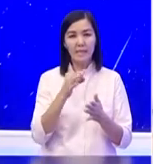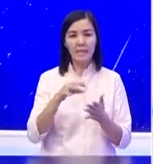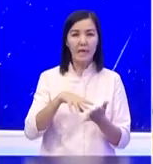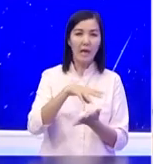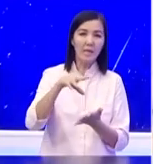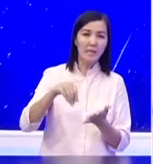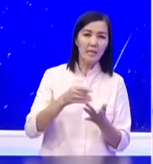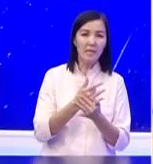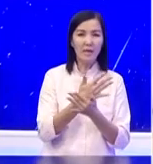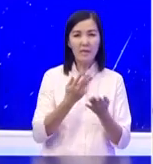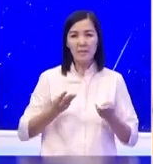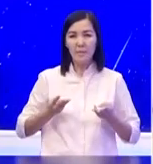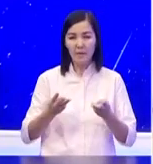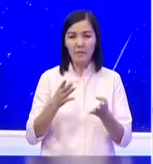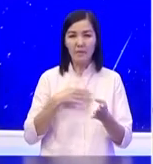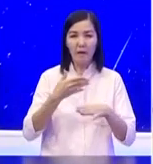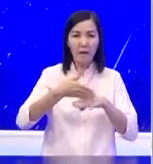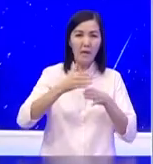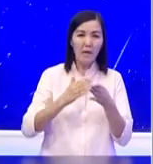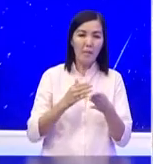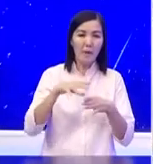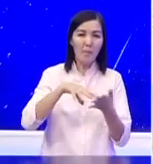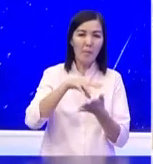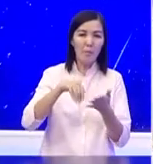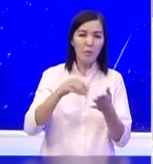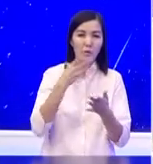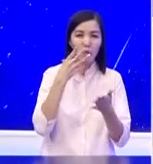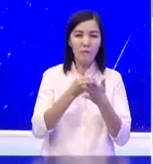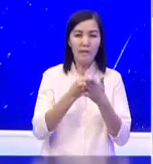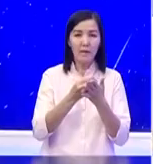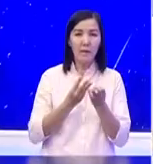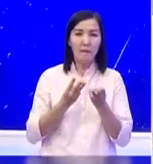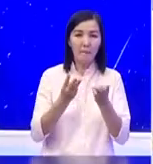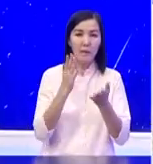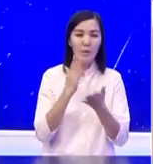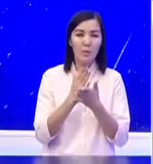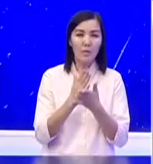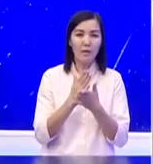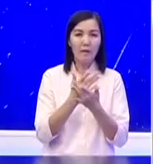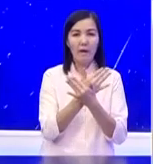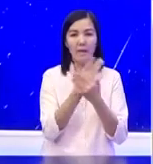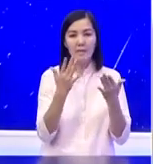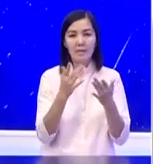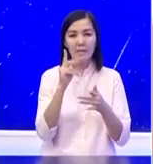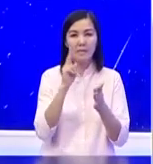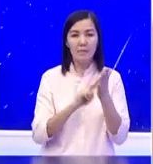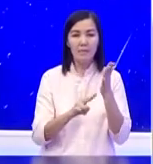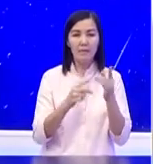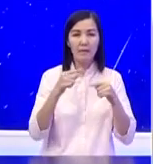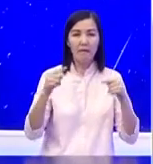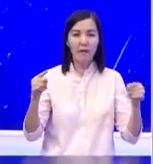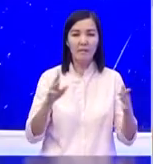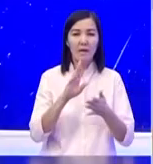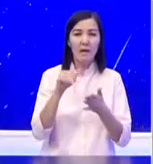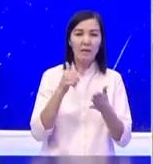пекарского искусства, разнообразием хлебобулочных изделий собственного производства, ассортимент которых более 70 видов.